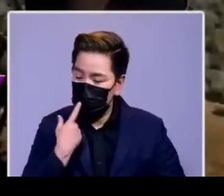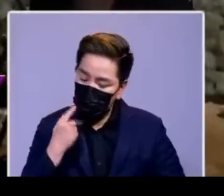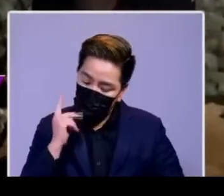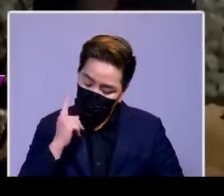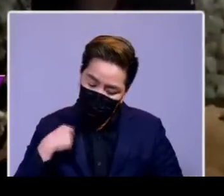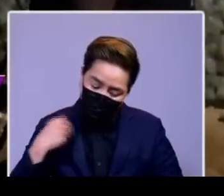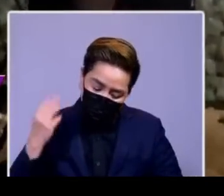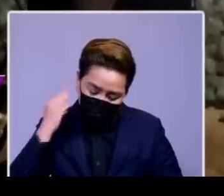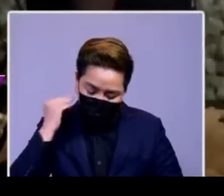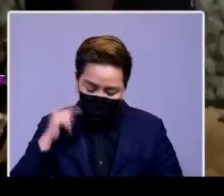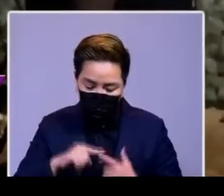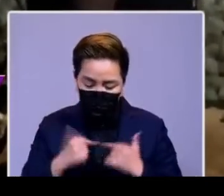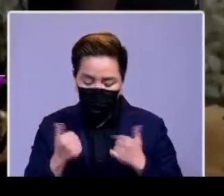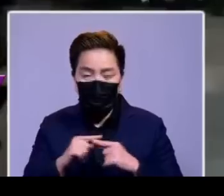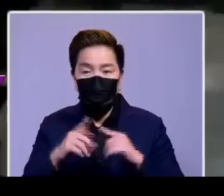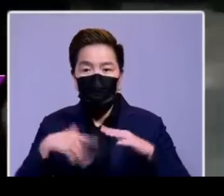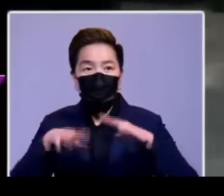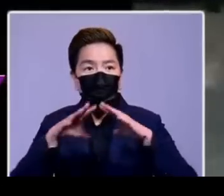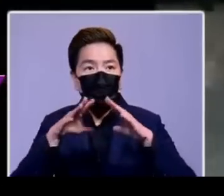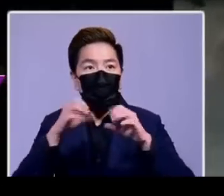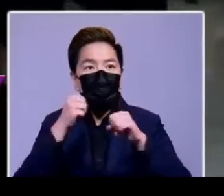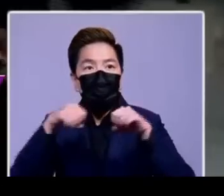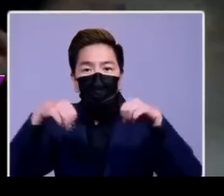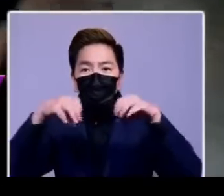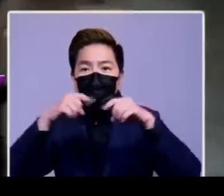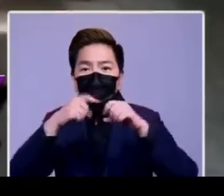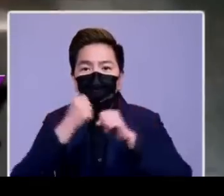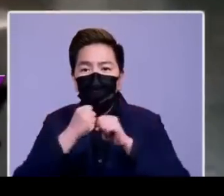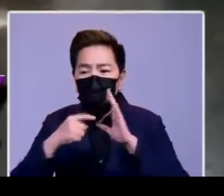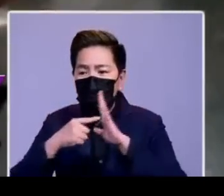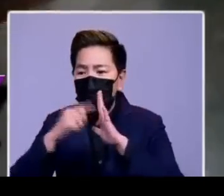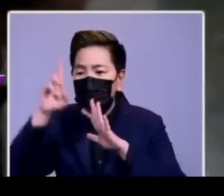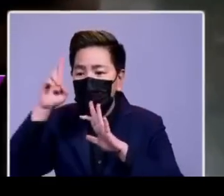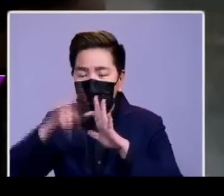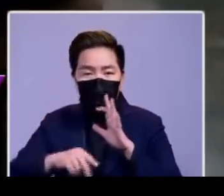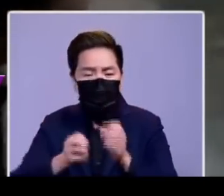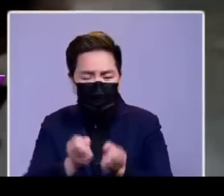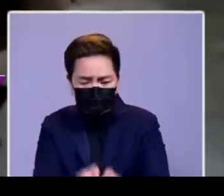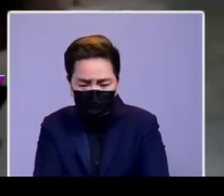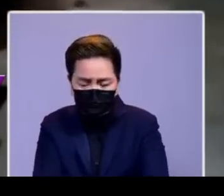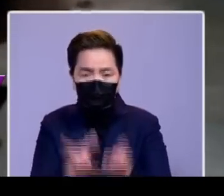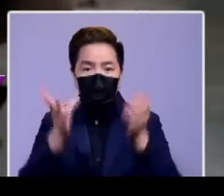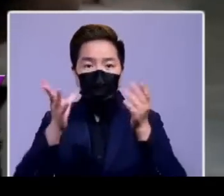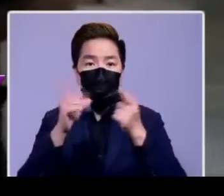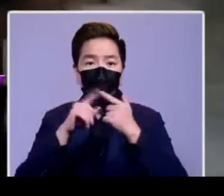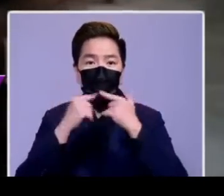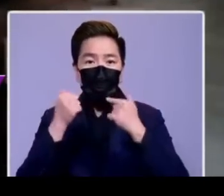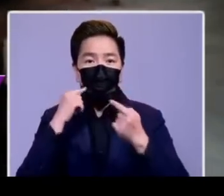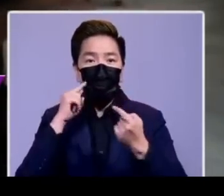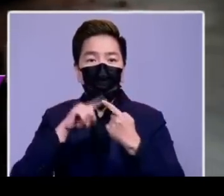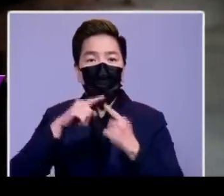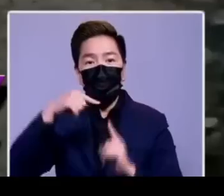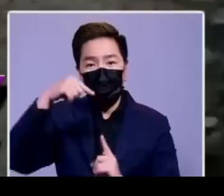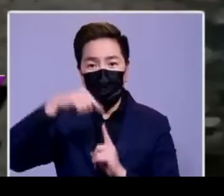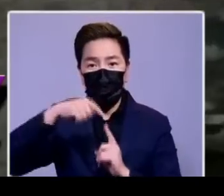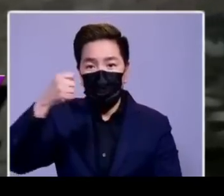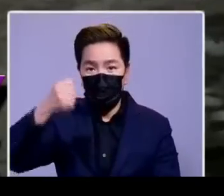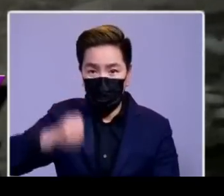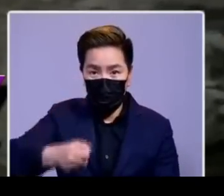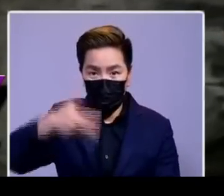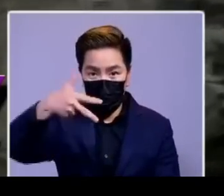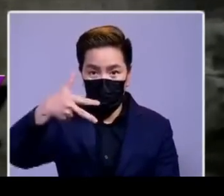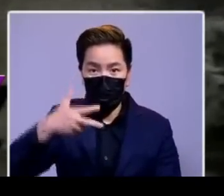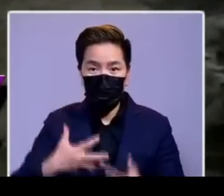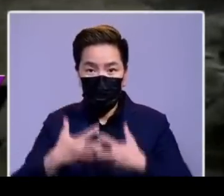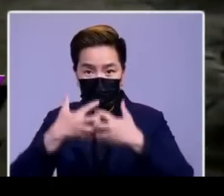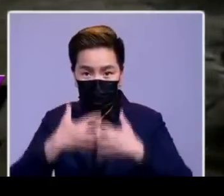ได้รับแจ้งนะครับว่ามีเหตุตู้คอนโทรลไฟเตาหลอมแร่เนี่ยเกิดระเบิดขึ้นนะเหตุการณ์เกิดขึ้นที่บริเวณชั้น3นะครับภาย